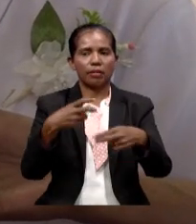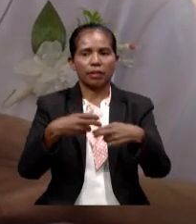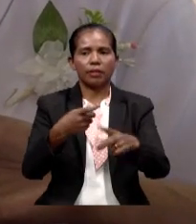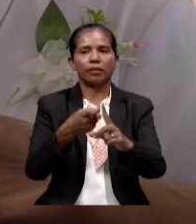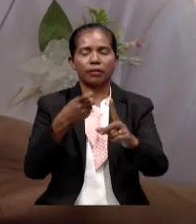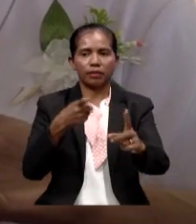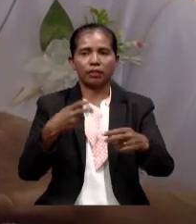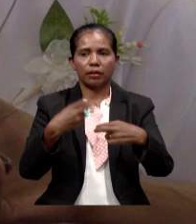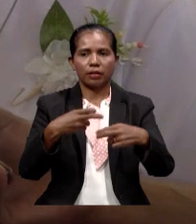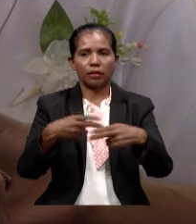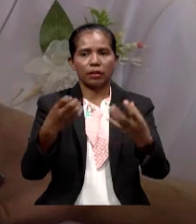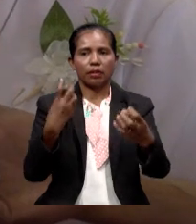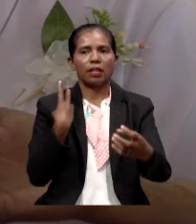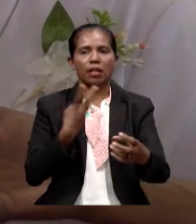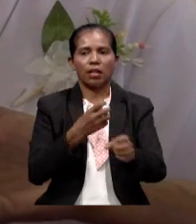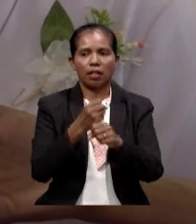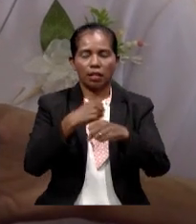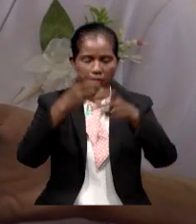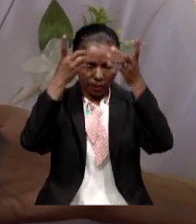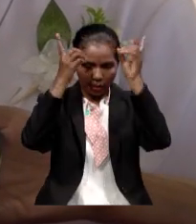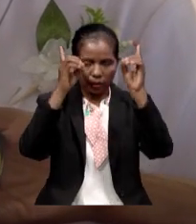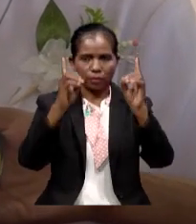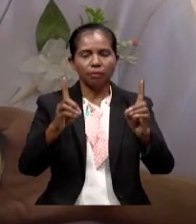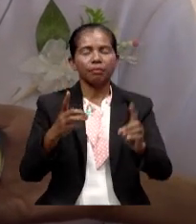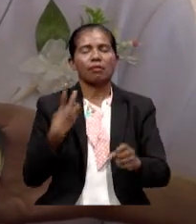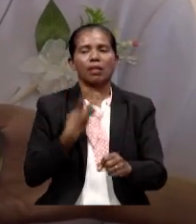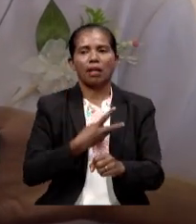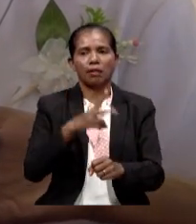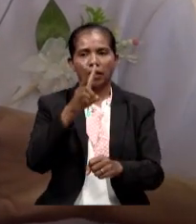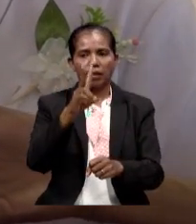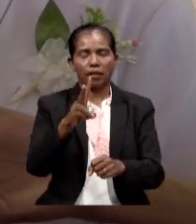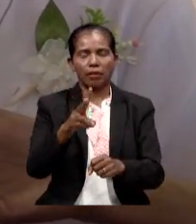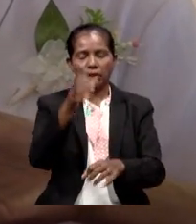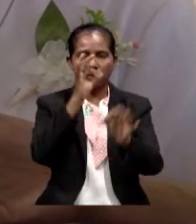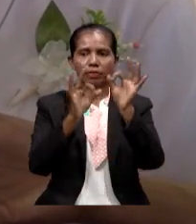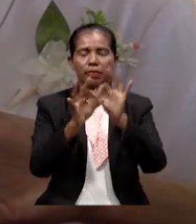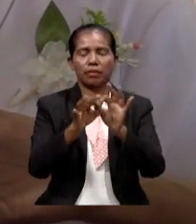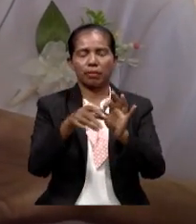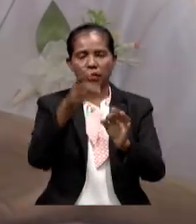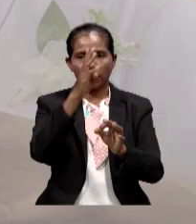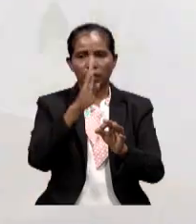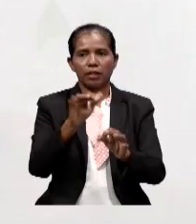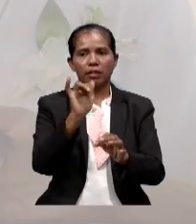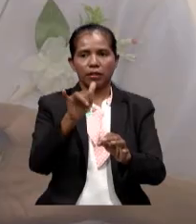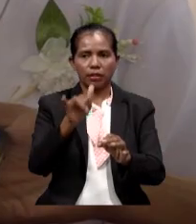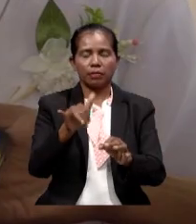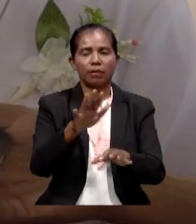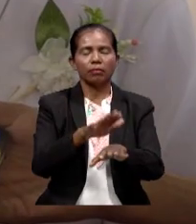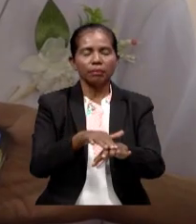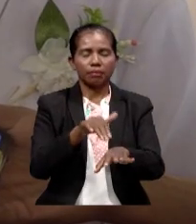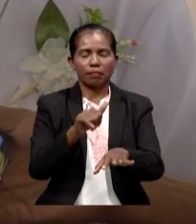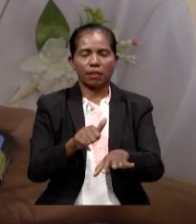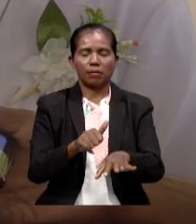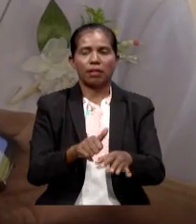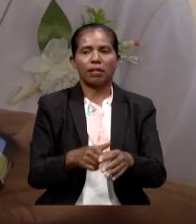lihusi desafio so yoing halo amrua di sidi katak amrua fiel ba maromak no hatan simba nai ne bol tamba amrua ne